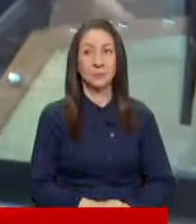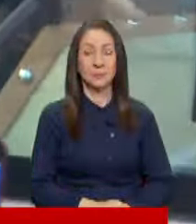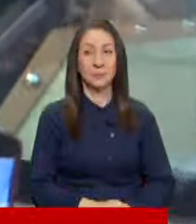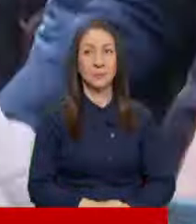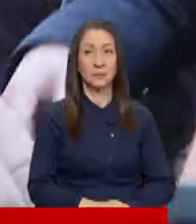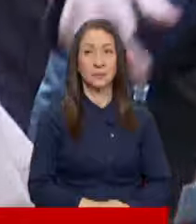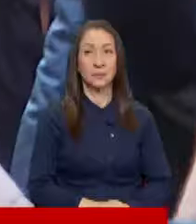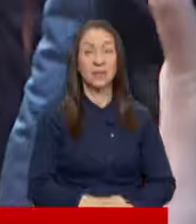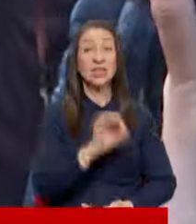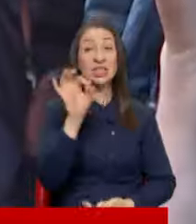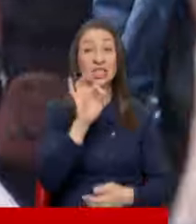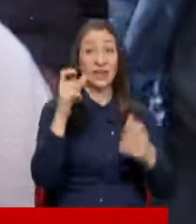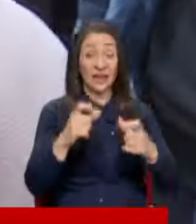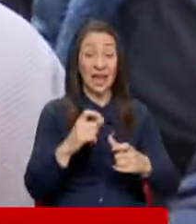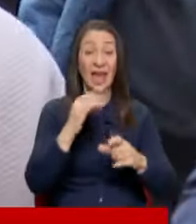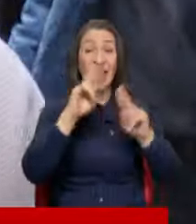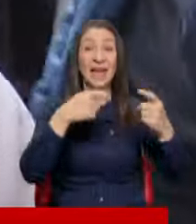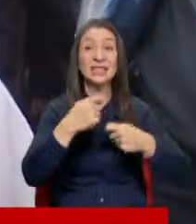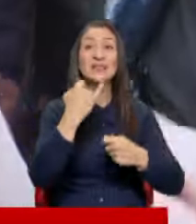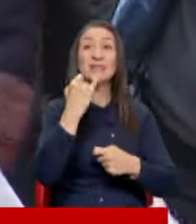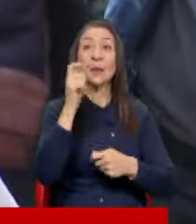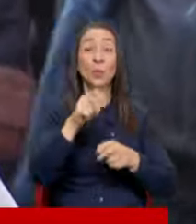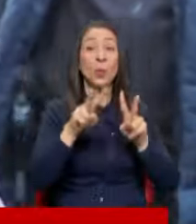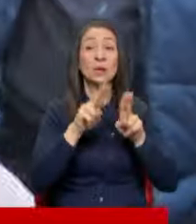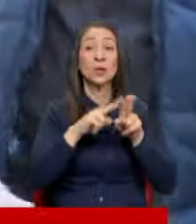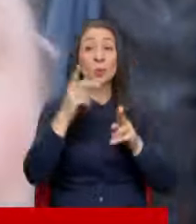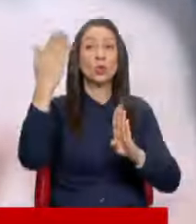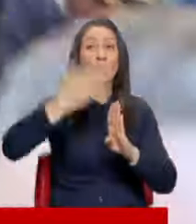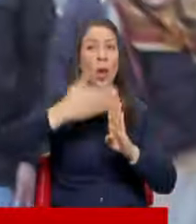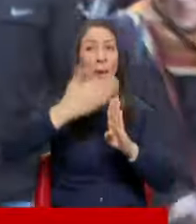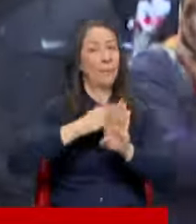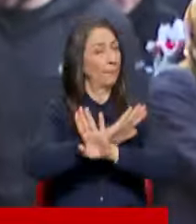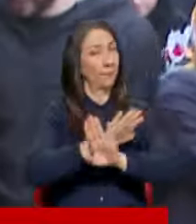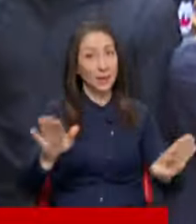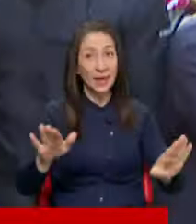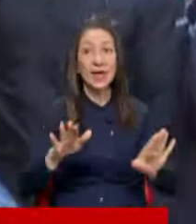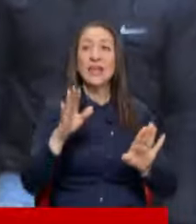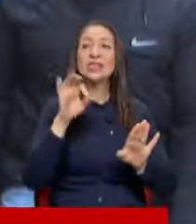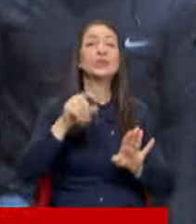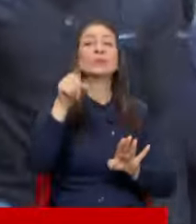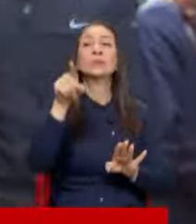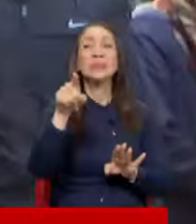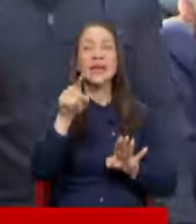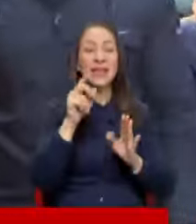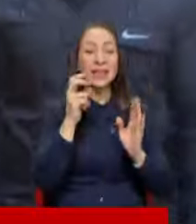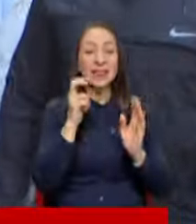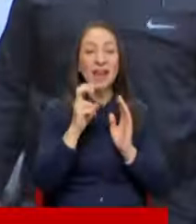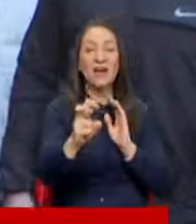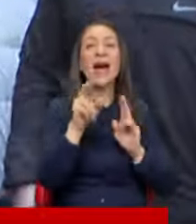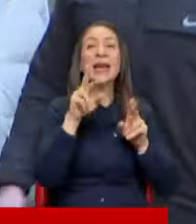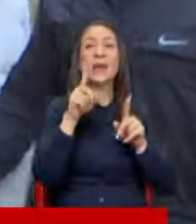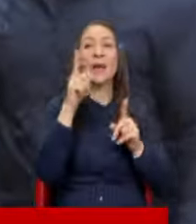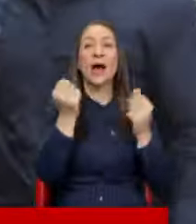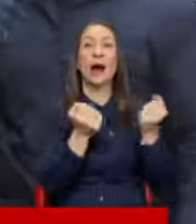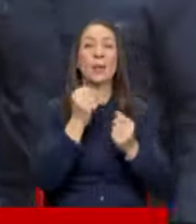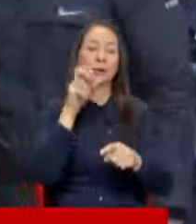yedi Şirin evlerde esnaf ziyareti yapan Murat kurum döner kestikten sonra şimdi de tramvay Görünümlü